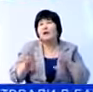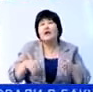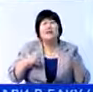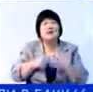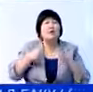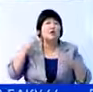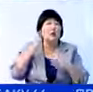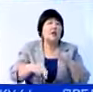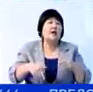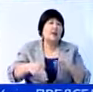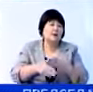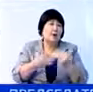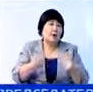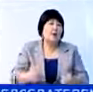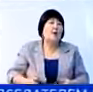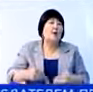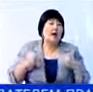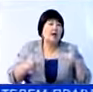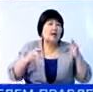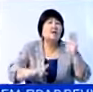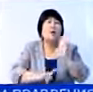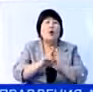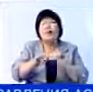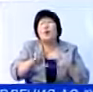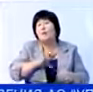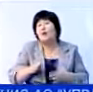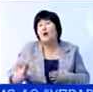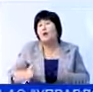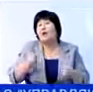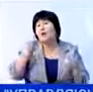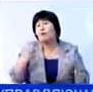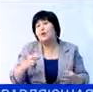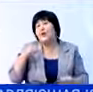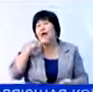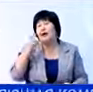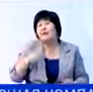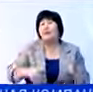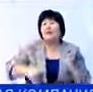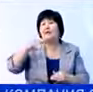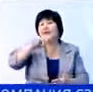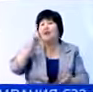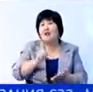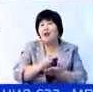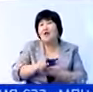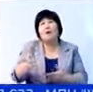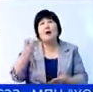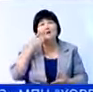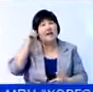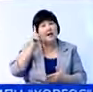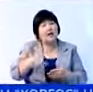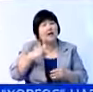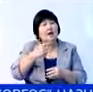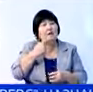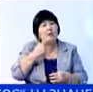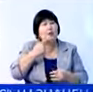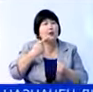до конца способствовали его карьерному росту. Он прошел путь от простого экономиста до высших должностей. Ему всегда доверяли самые